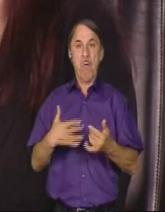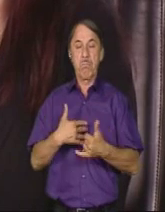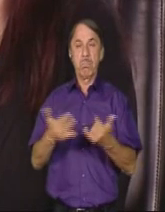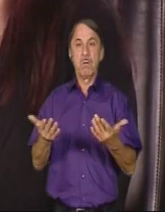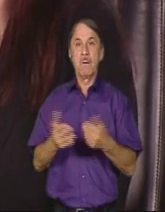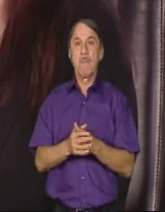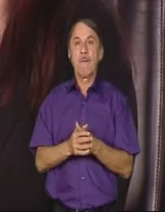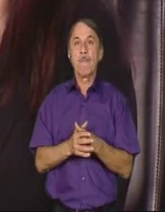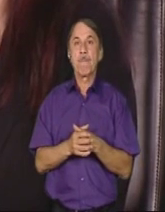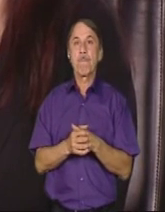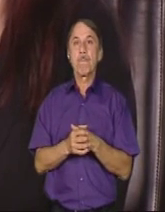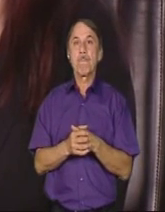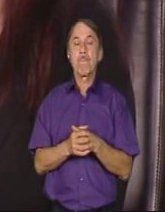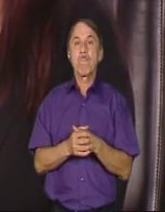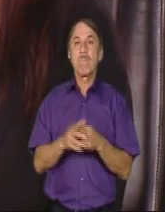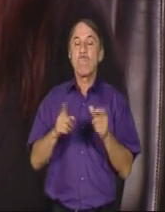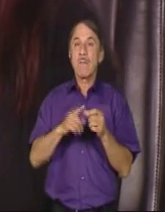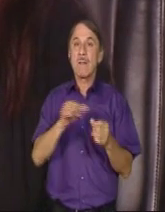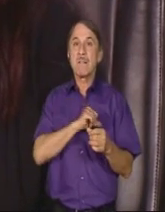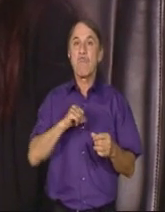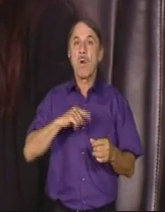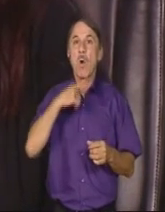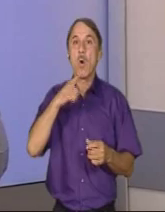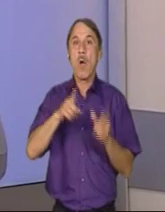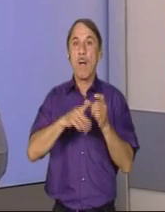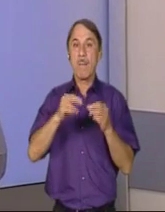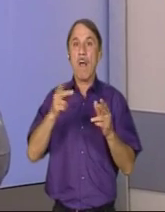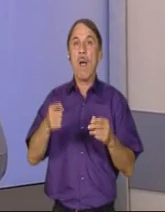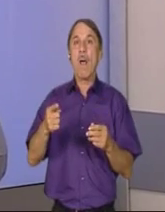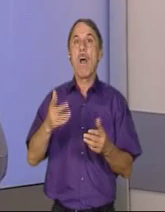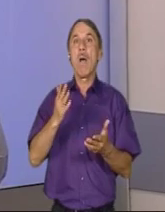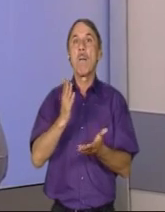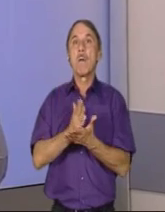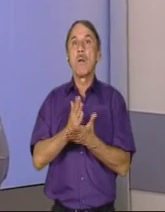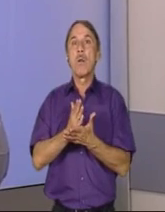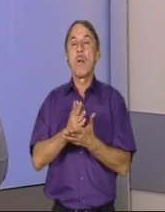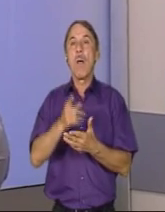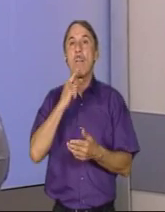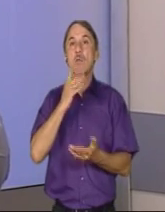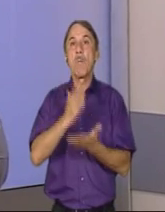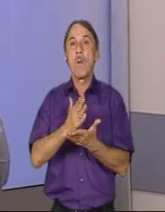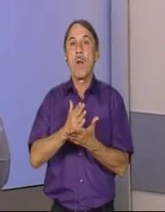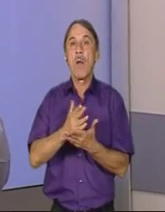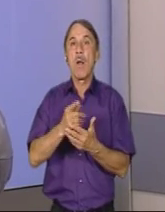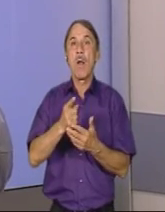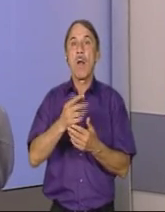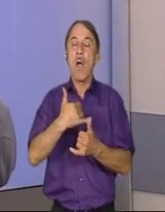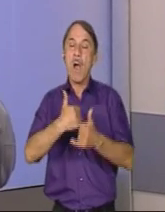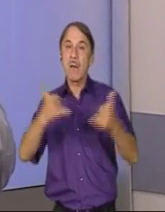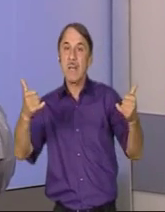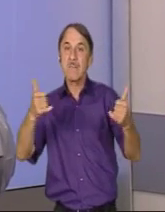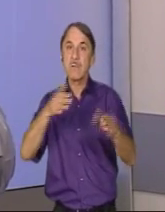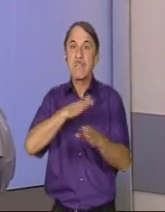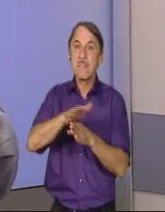neorobovlasništvo, jedna kolonijalna situacija. Ono što mi kažemo, da, dovešće do turbulencija, ali će dovesti do pomaka, dovešće